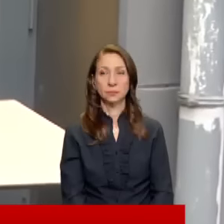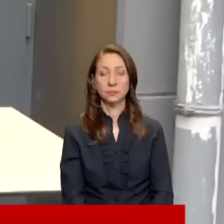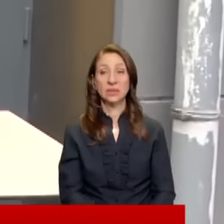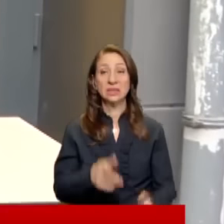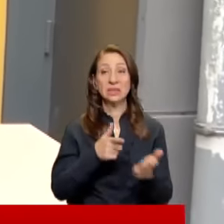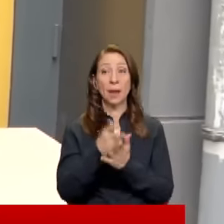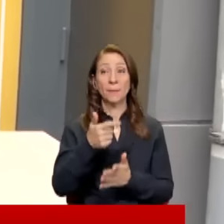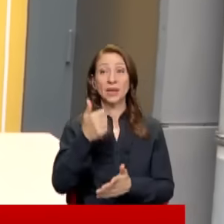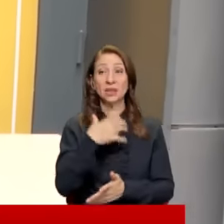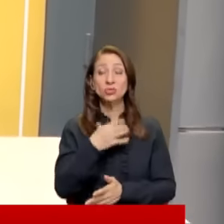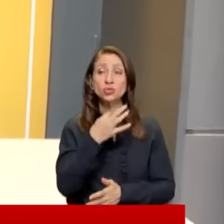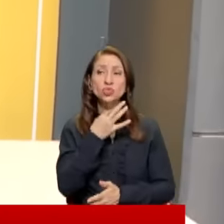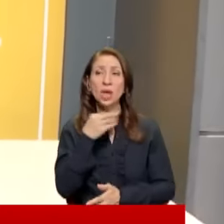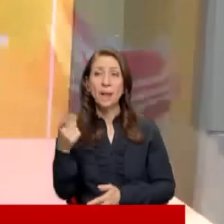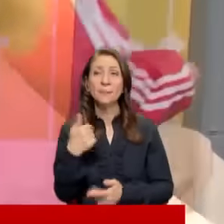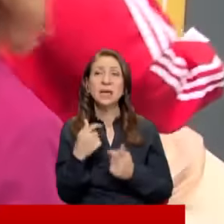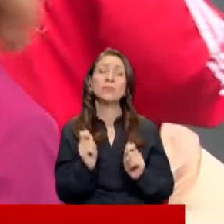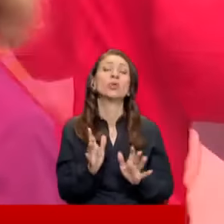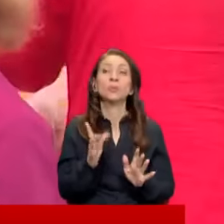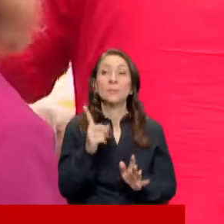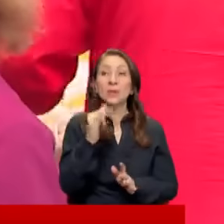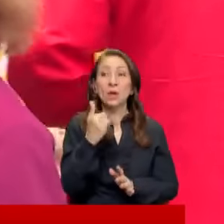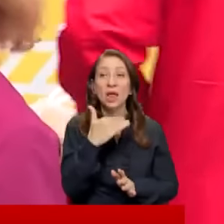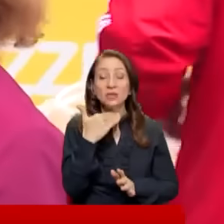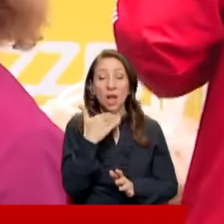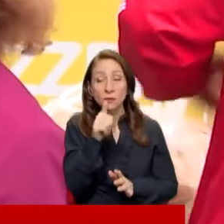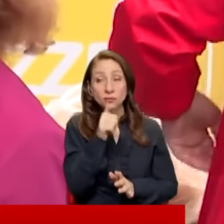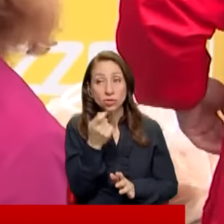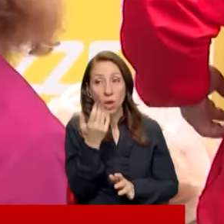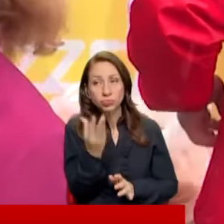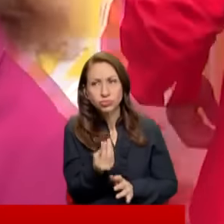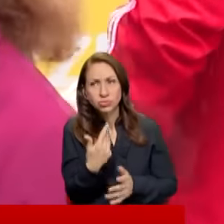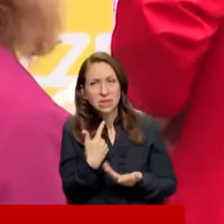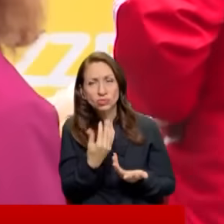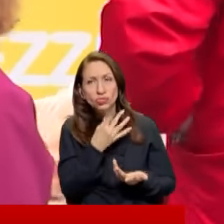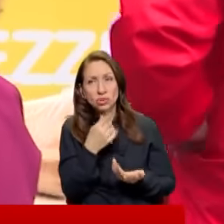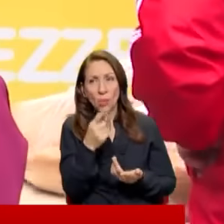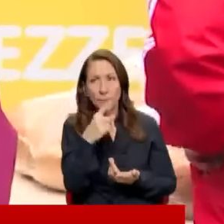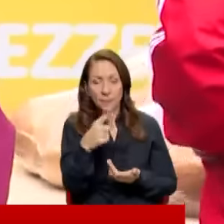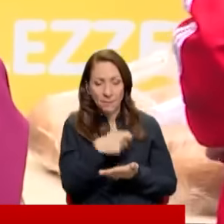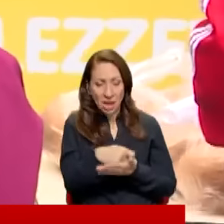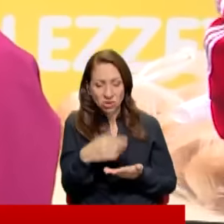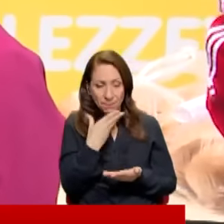Tarım Bakanı kendi şükür eder ama biz etmiyoruz bir kiloya 600'e çıkmışsa şükredeceğimiz